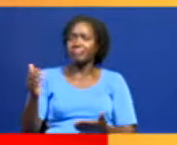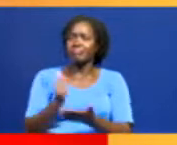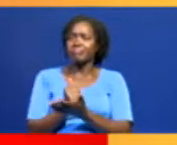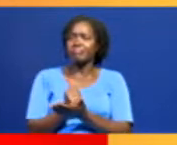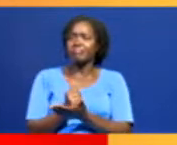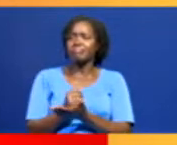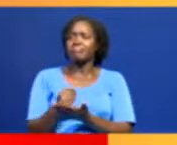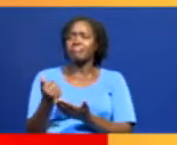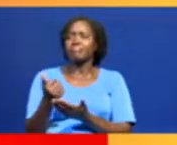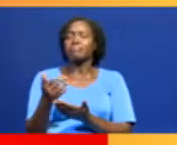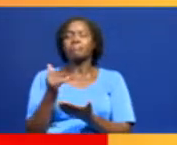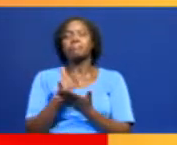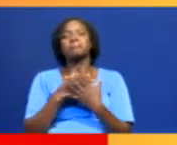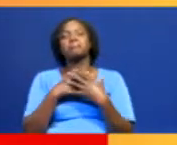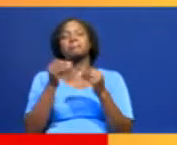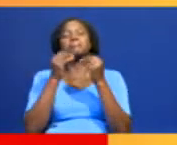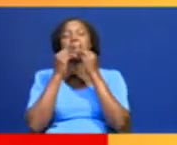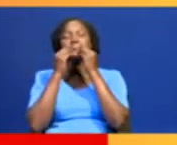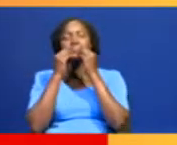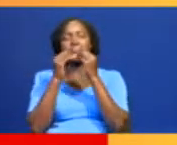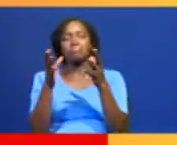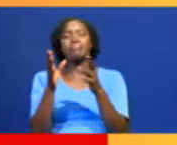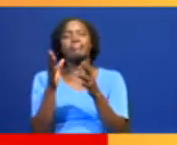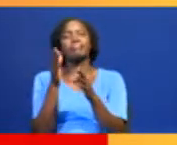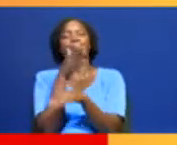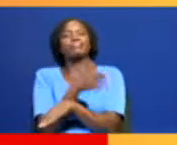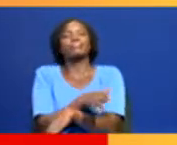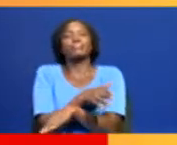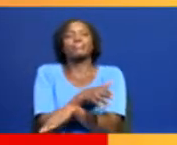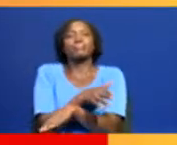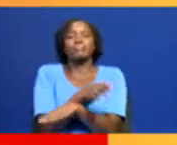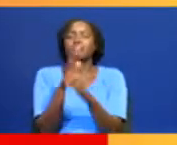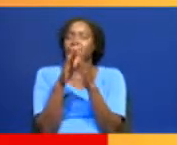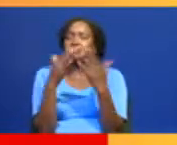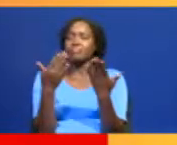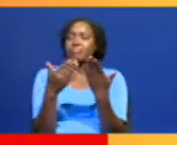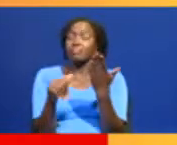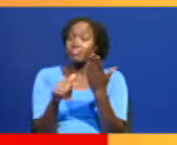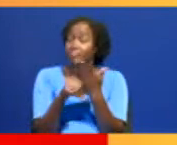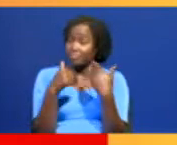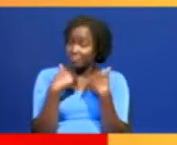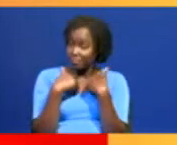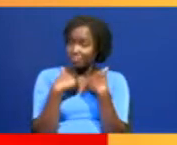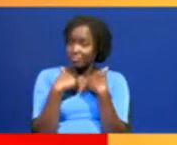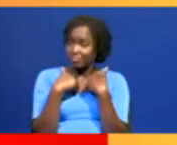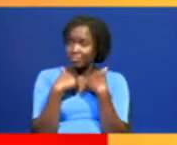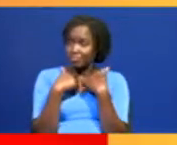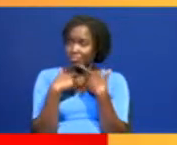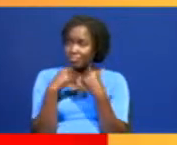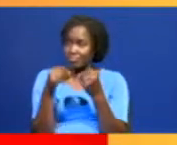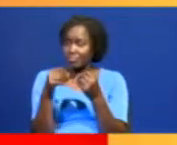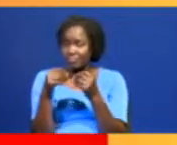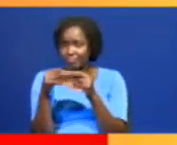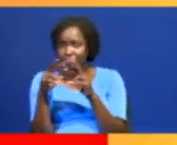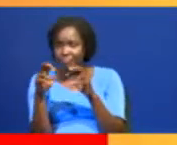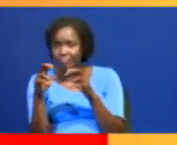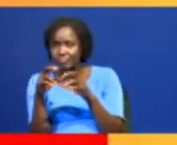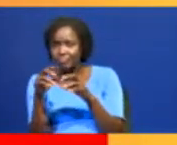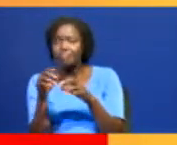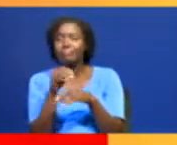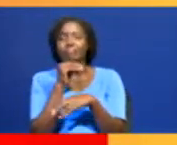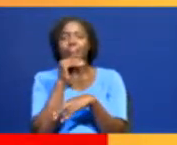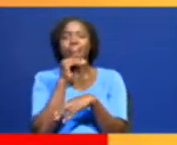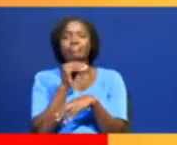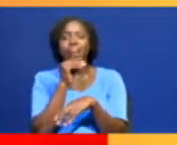hata wengine hawaendi kwa ofisi, wamekaa tu kwa manyumba. Mm. Wamepewa majina. Mm. Kazi yao ni kwenda kwa mtaa kupiga kelele kusema governor